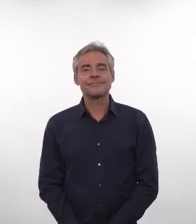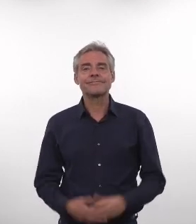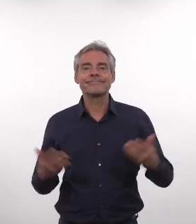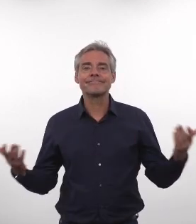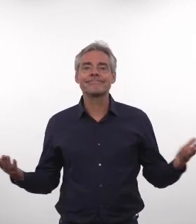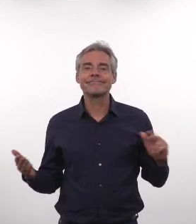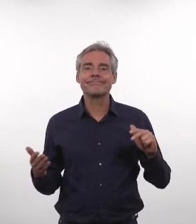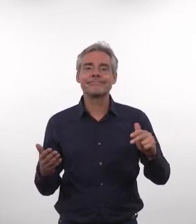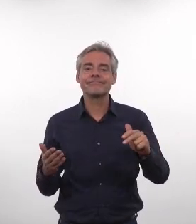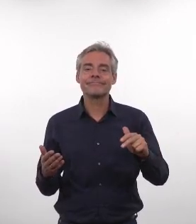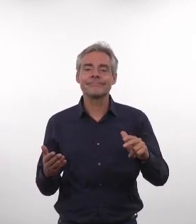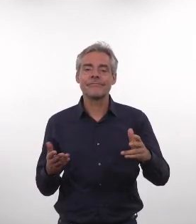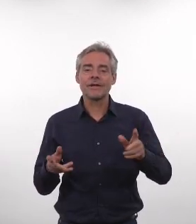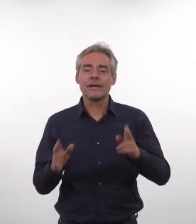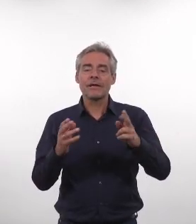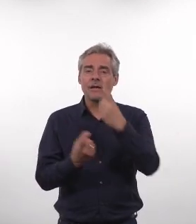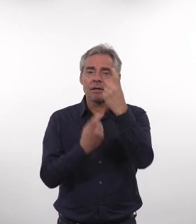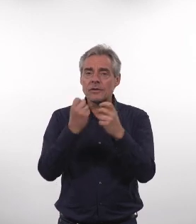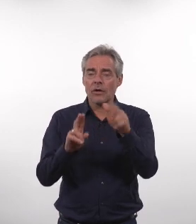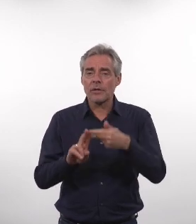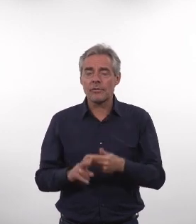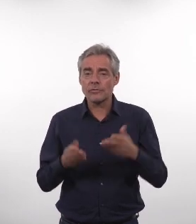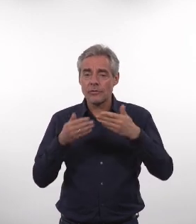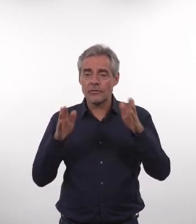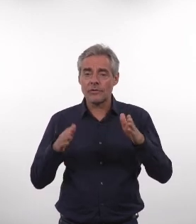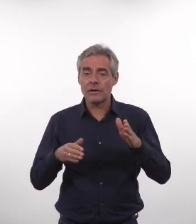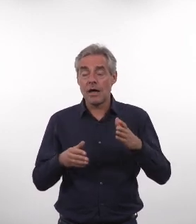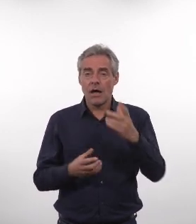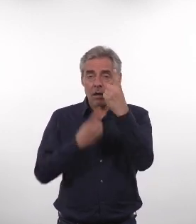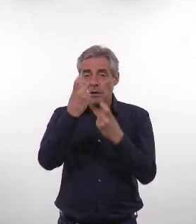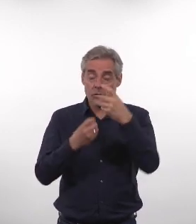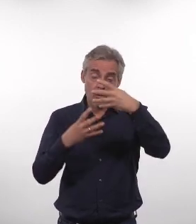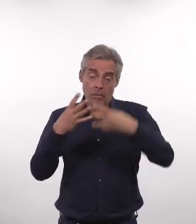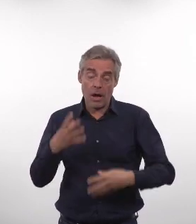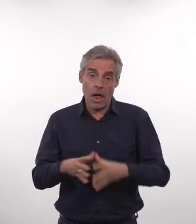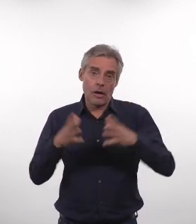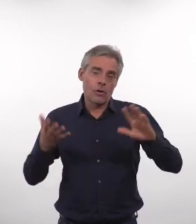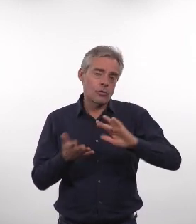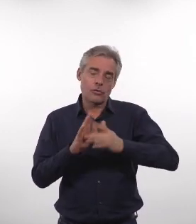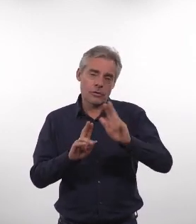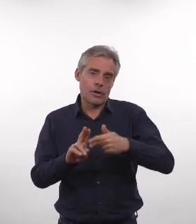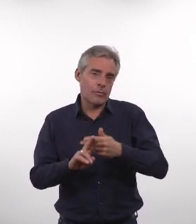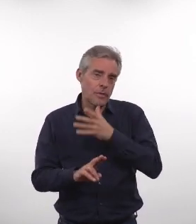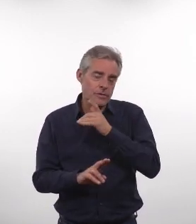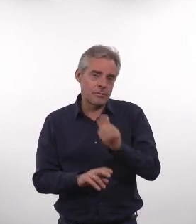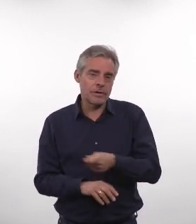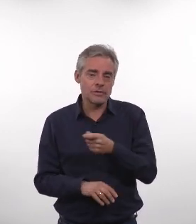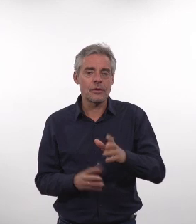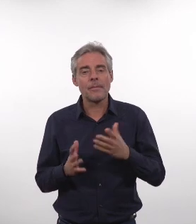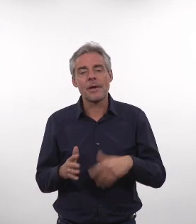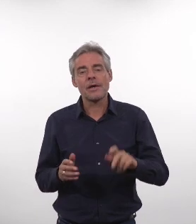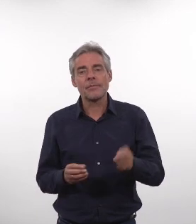allons bientôt ouvrir la session des questions-réponses. Je dois avouer que nous avons eu beaucoup de questions. Nous ne pourrons pas toutes les prendre, mais je tiens à préciser